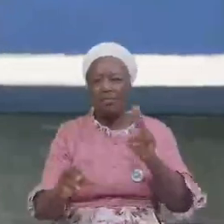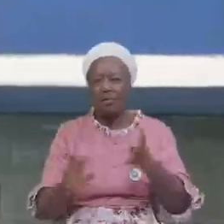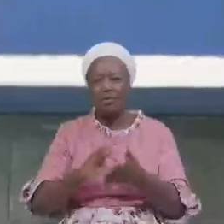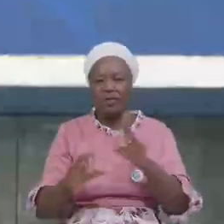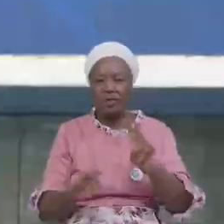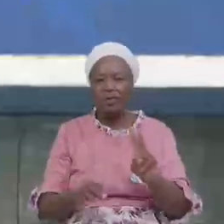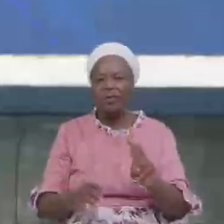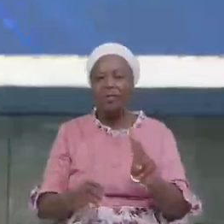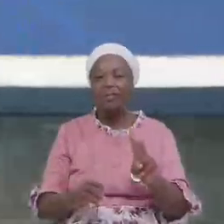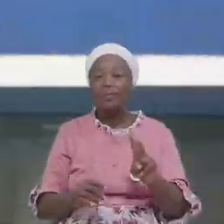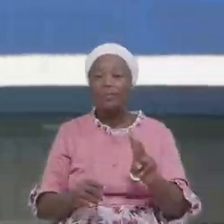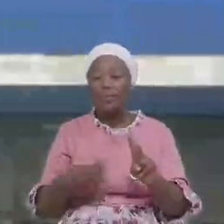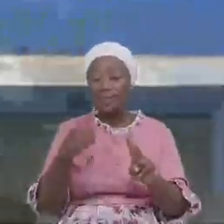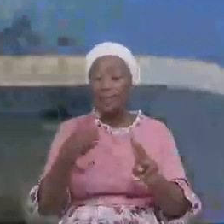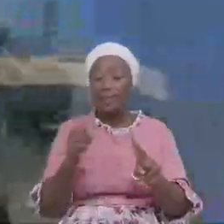Verset 2,